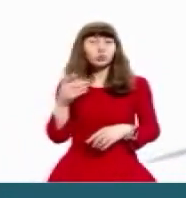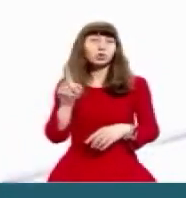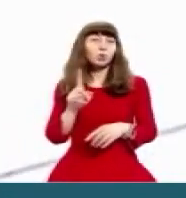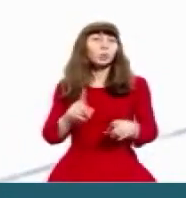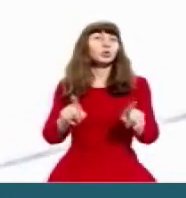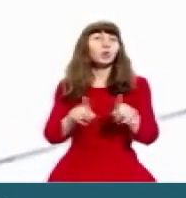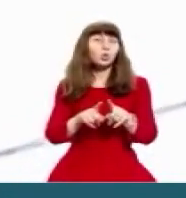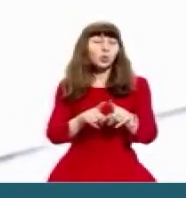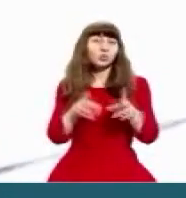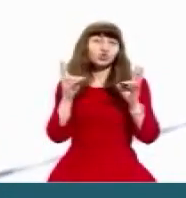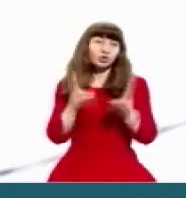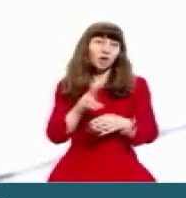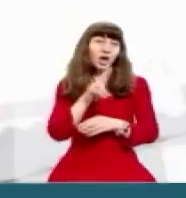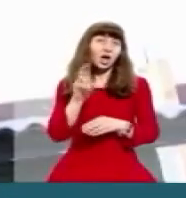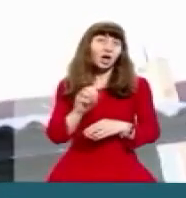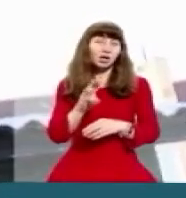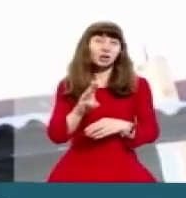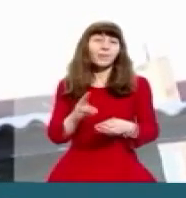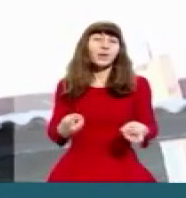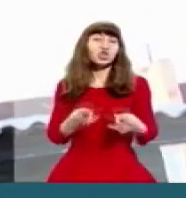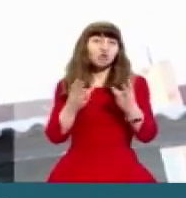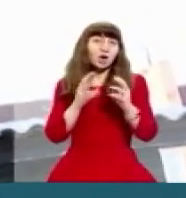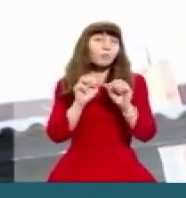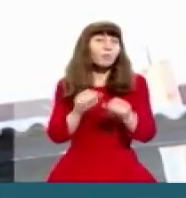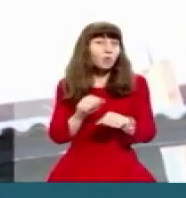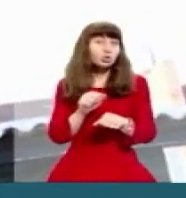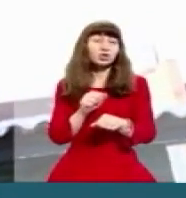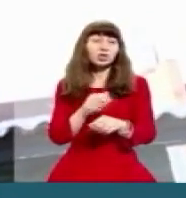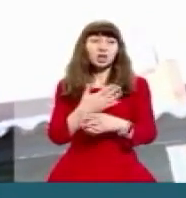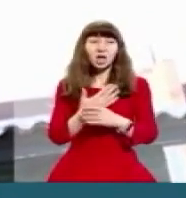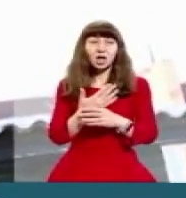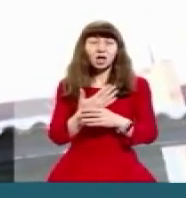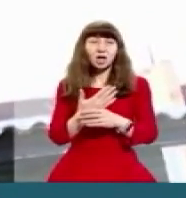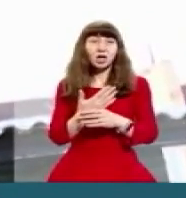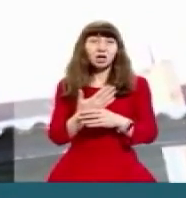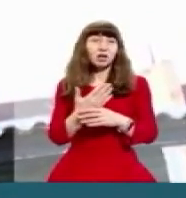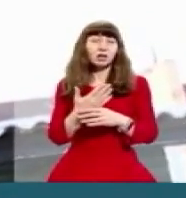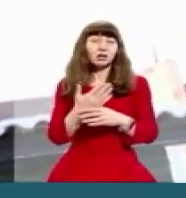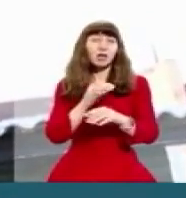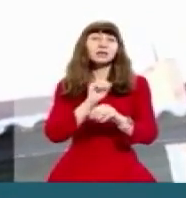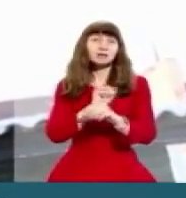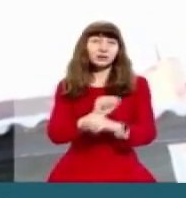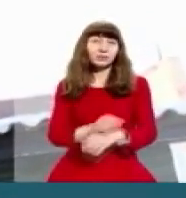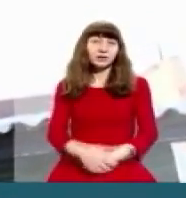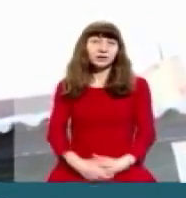такую беду, как пожар, все-таки можно предотвратить, позаботившись заранее о выполнении простых требований.